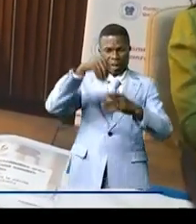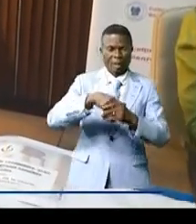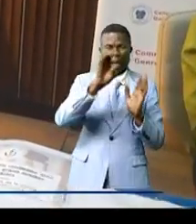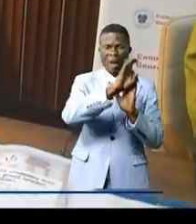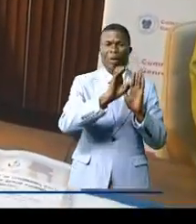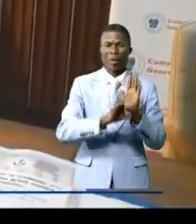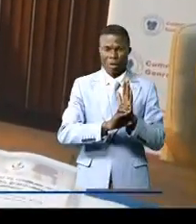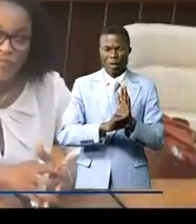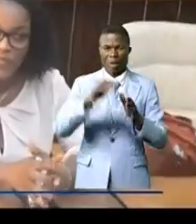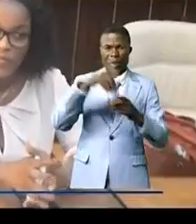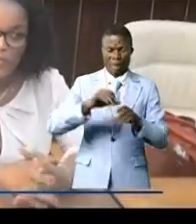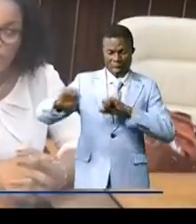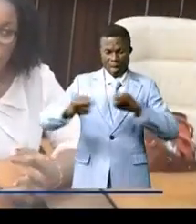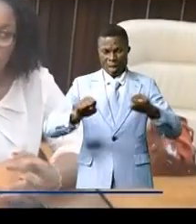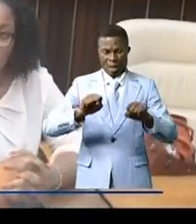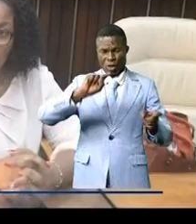Constitution lors de l'examen de la réforme en cours doit